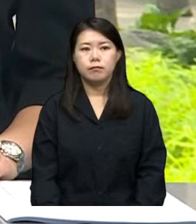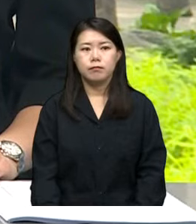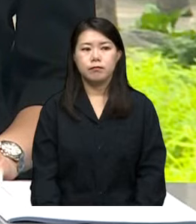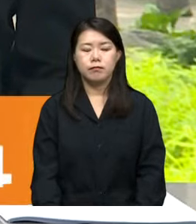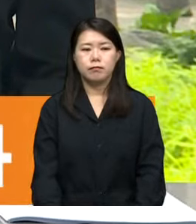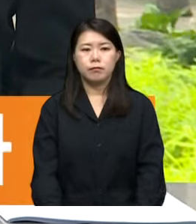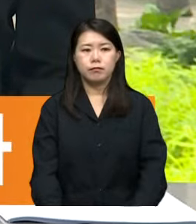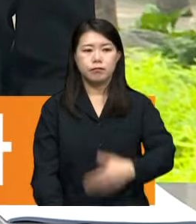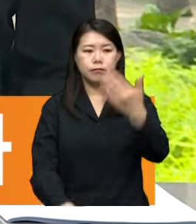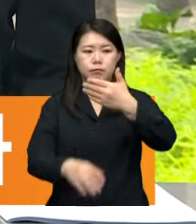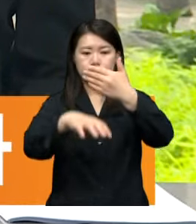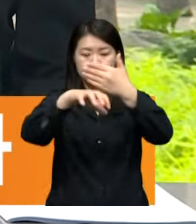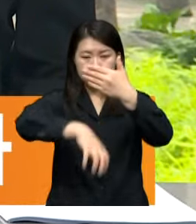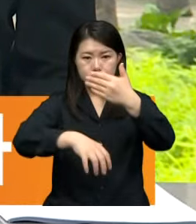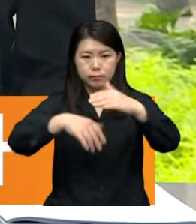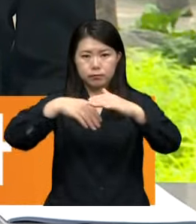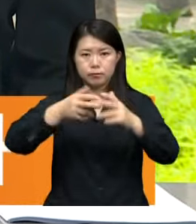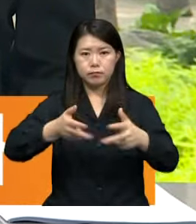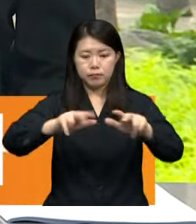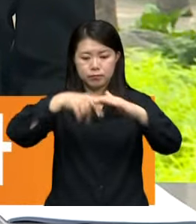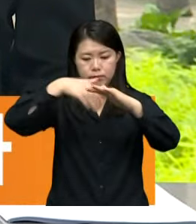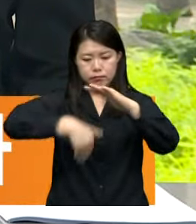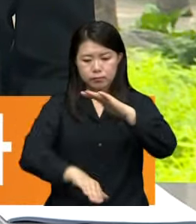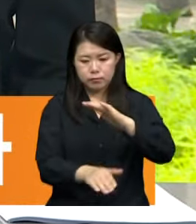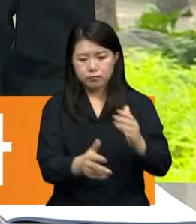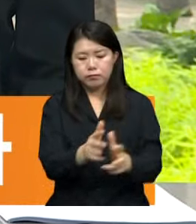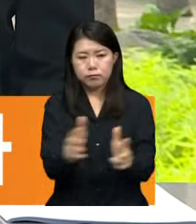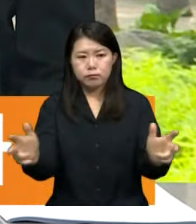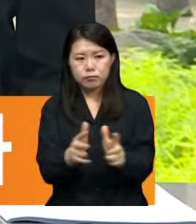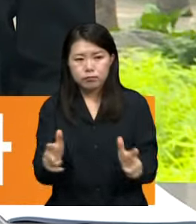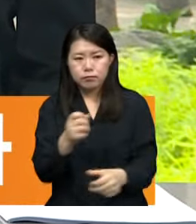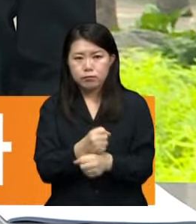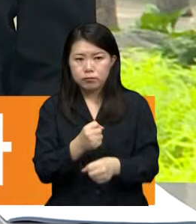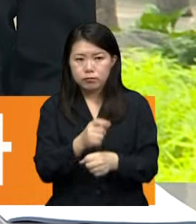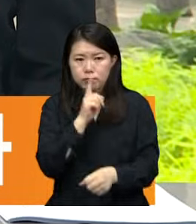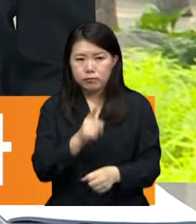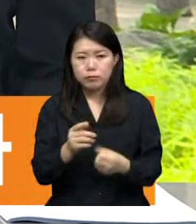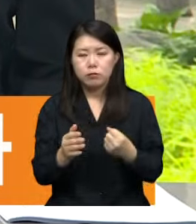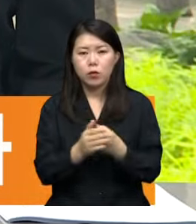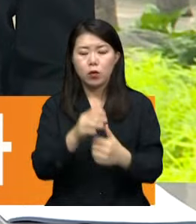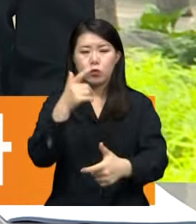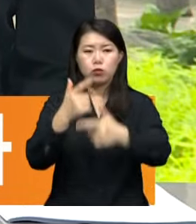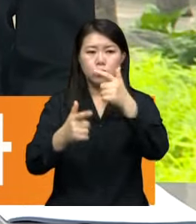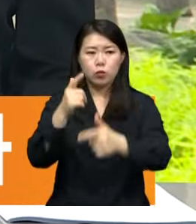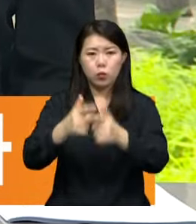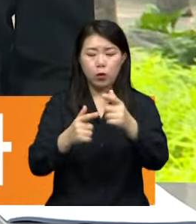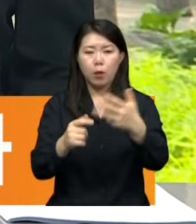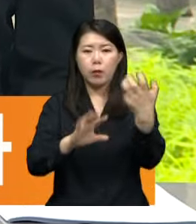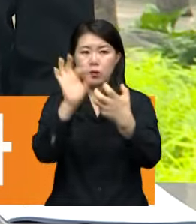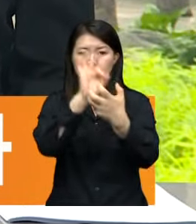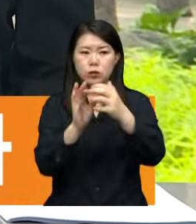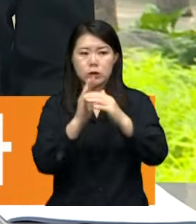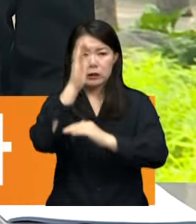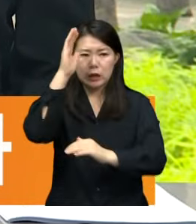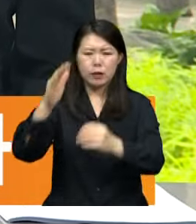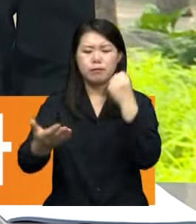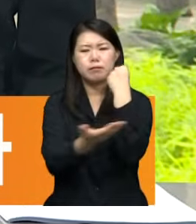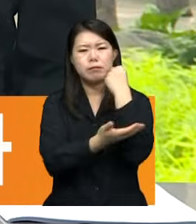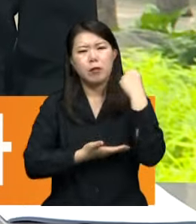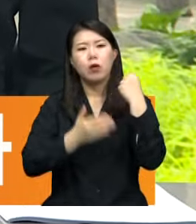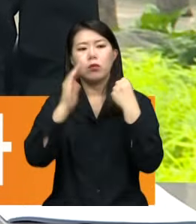구로 거리공원 지하에 주차장 조성이 추진되면서 공사 예정지의 수목 중 80% 이상은 제거될 위기에